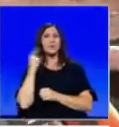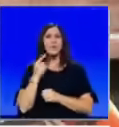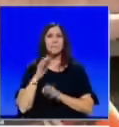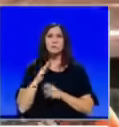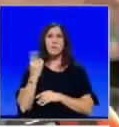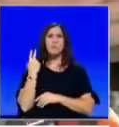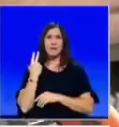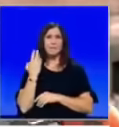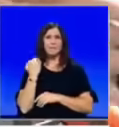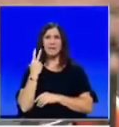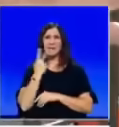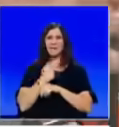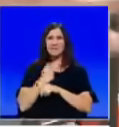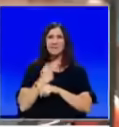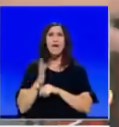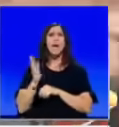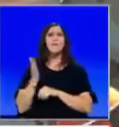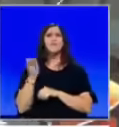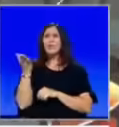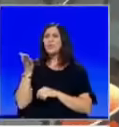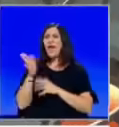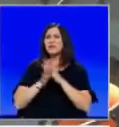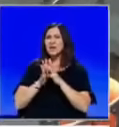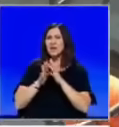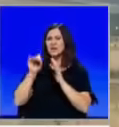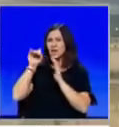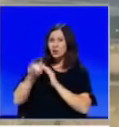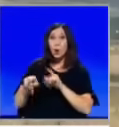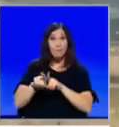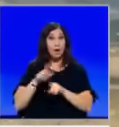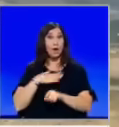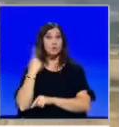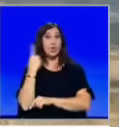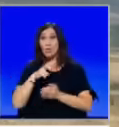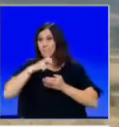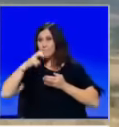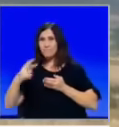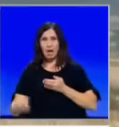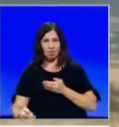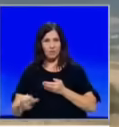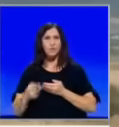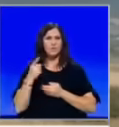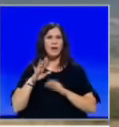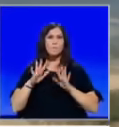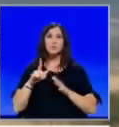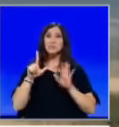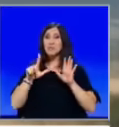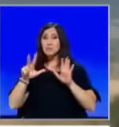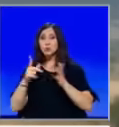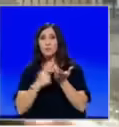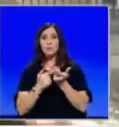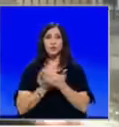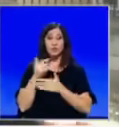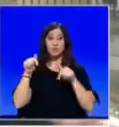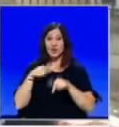тук преди да почнат тия храсти надолу, там па беше паднал един. Това може би е 7-8 път от